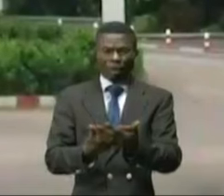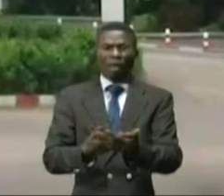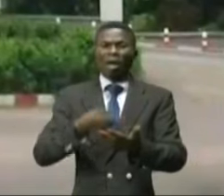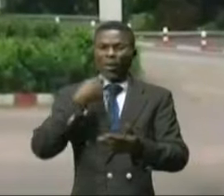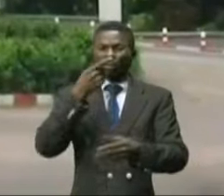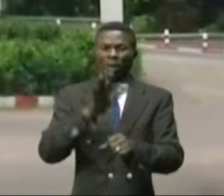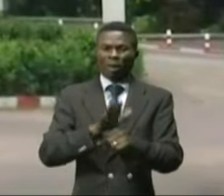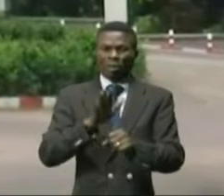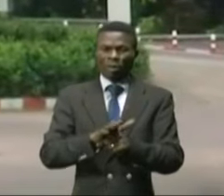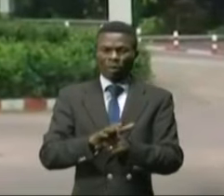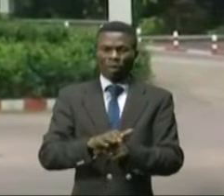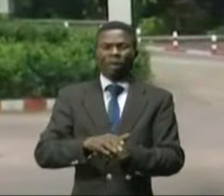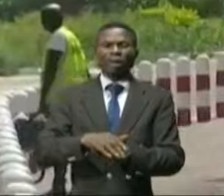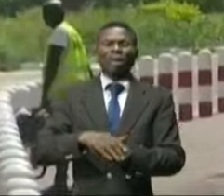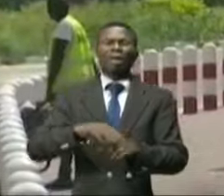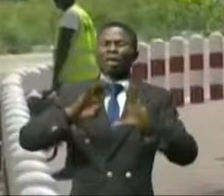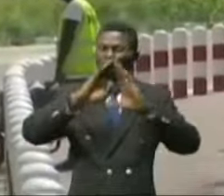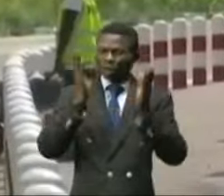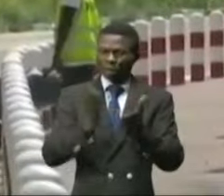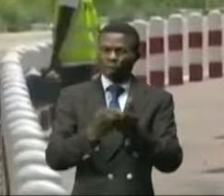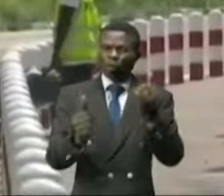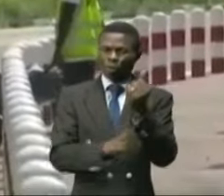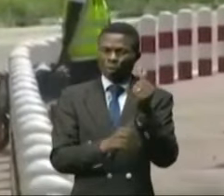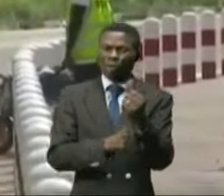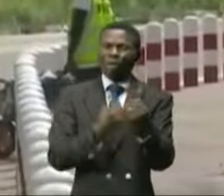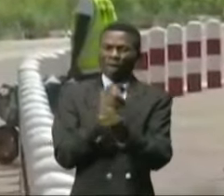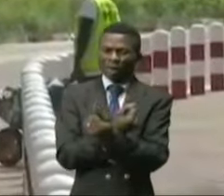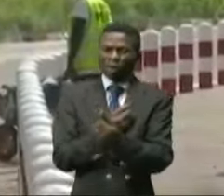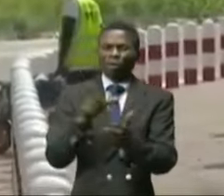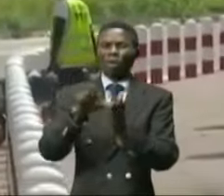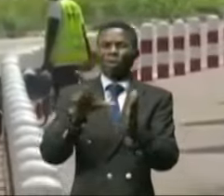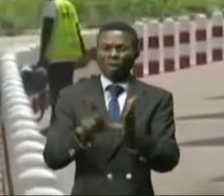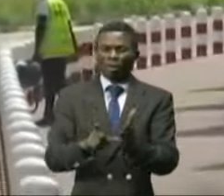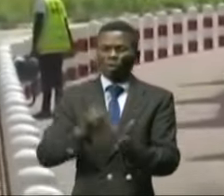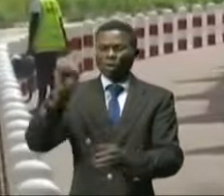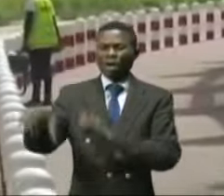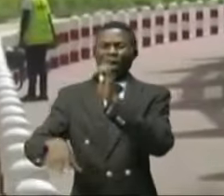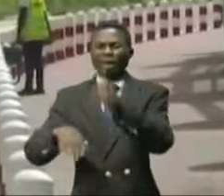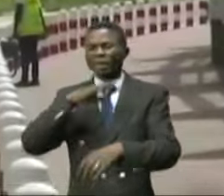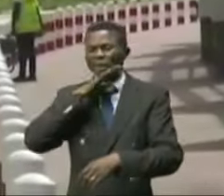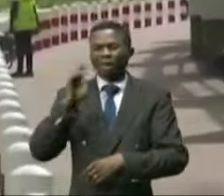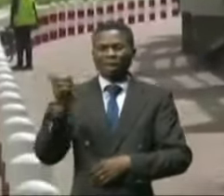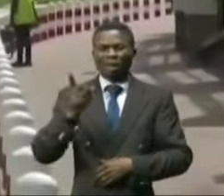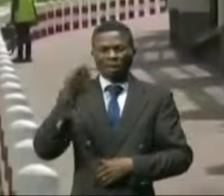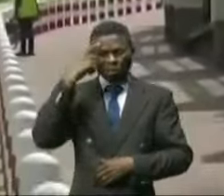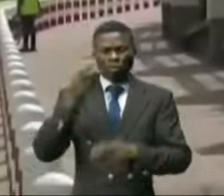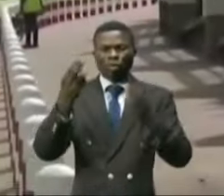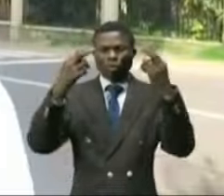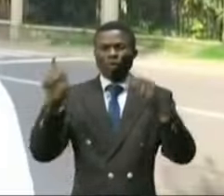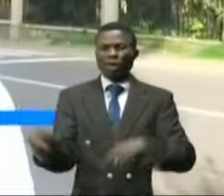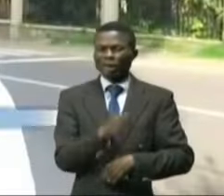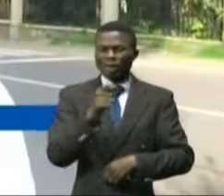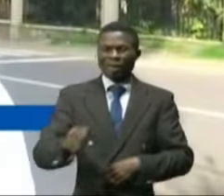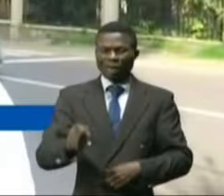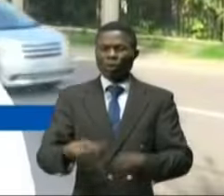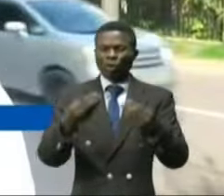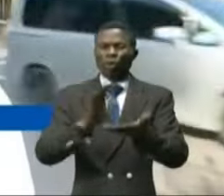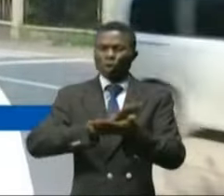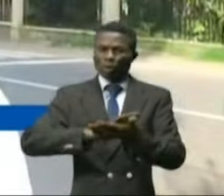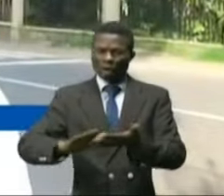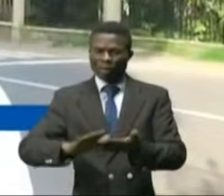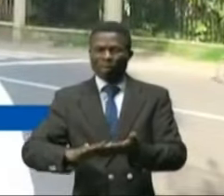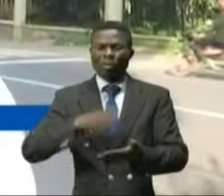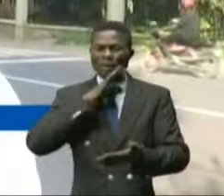sur la prise de conscience des administrés dans la réussite de cette vaste opération d'assainissement. Nous avons lancé une